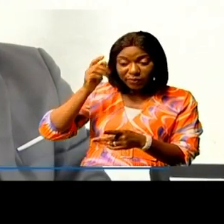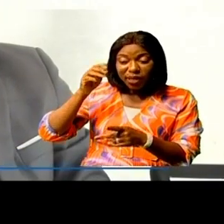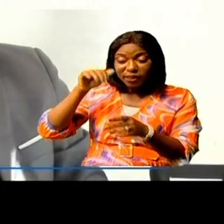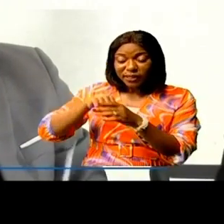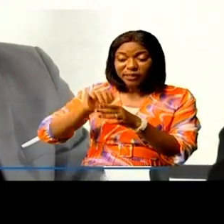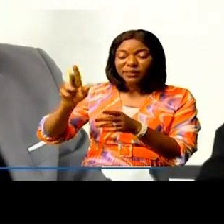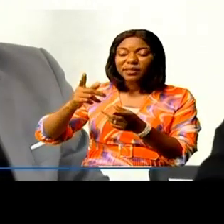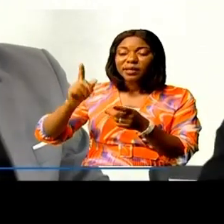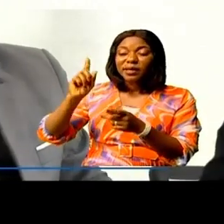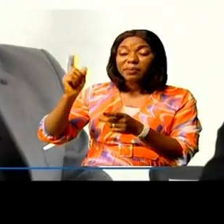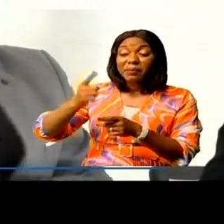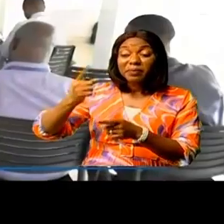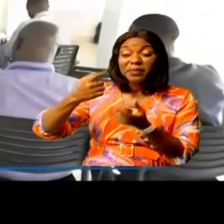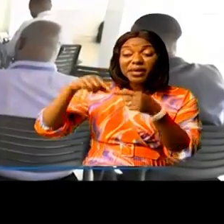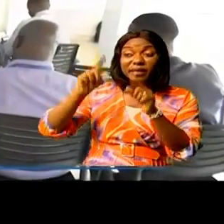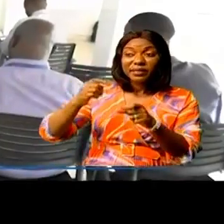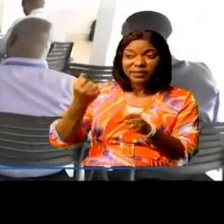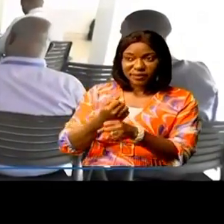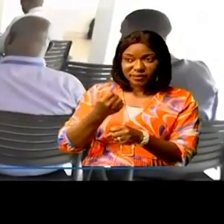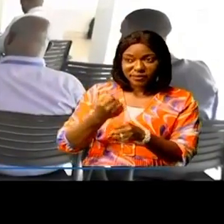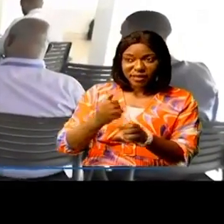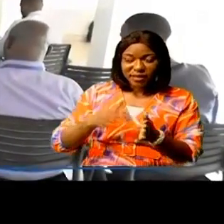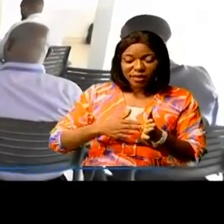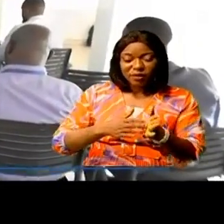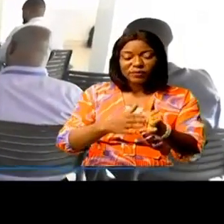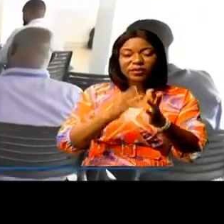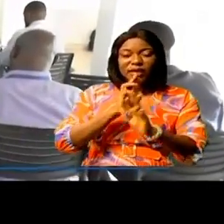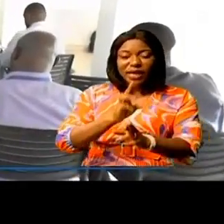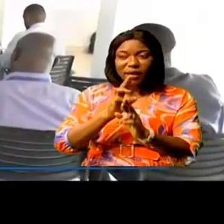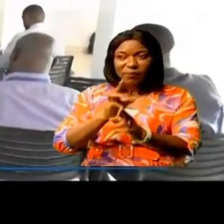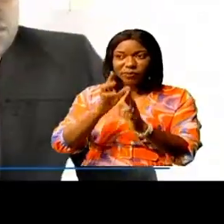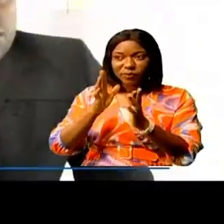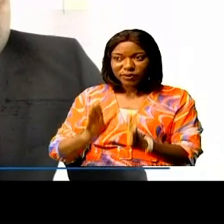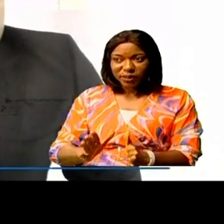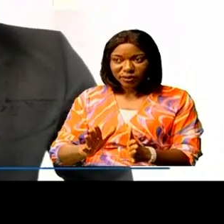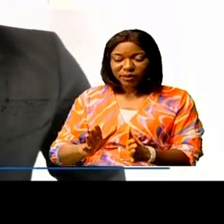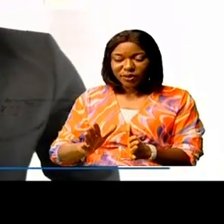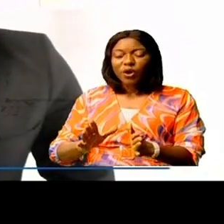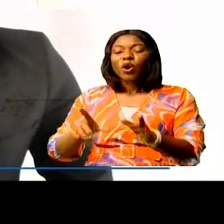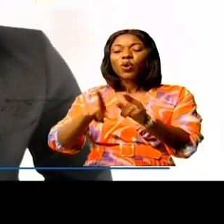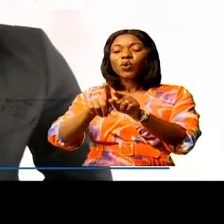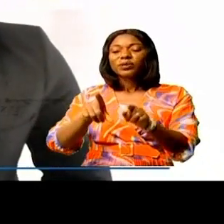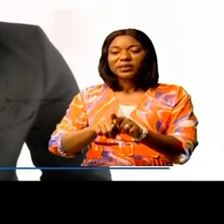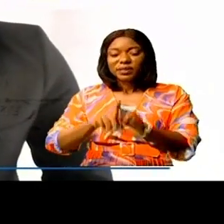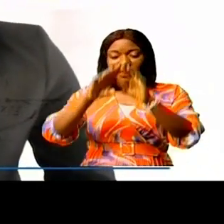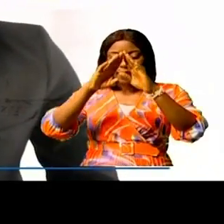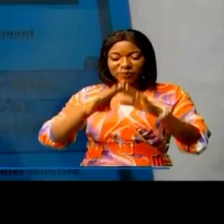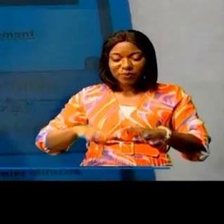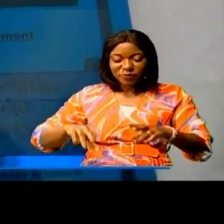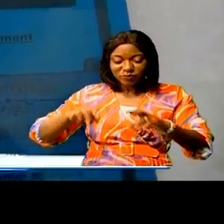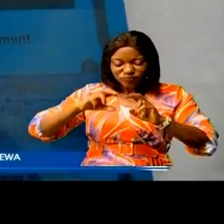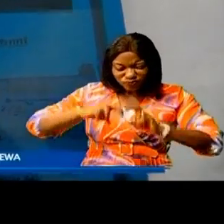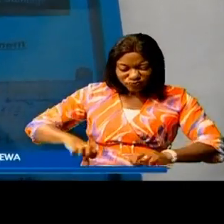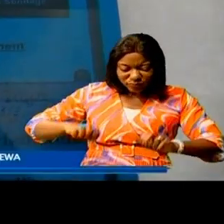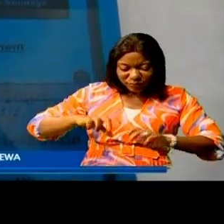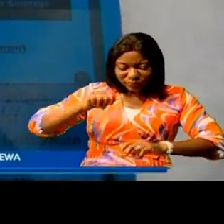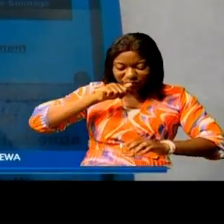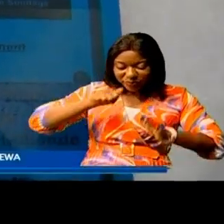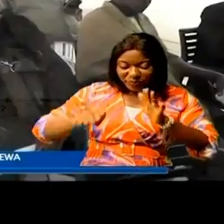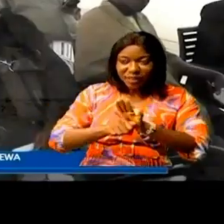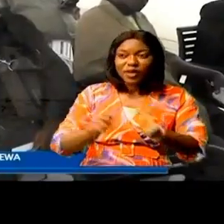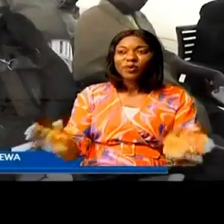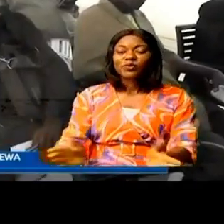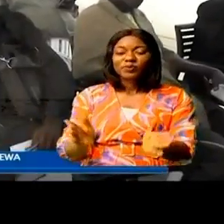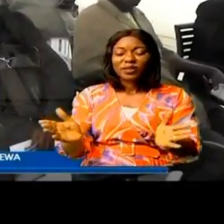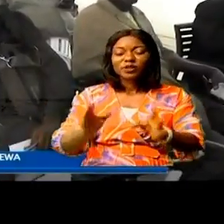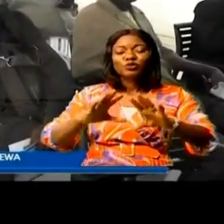année du fonctionnement. Accompagné du rapporteur Achikou Ngaya, la maison des sondages Congo Opinion encourage